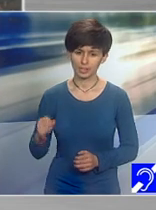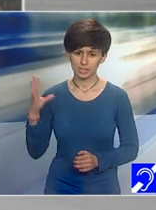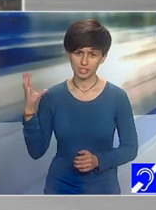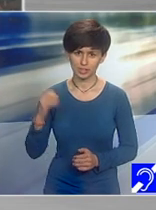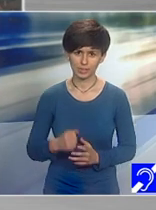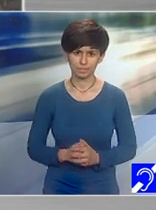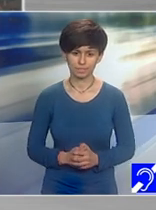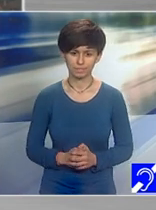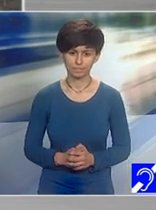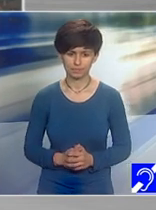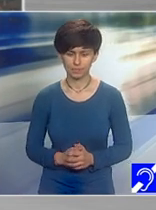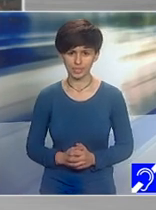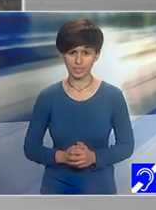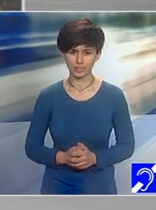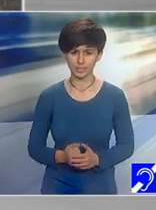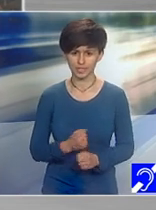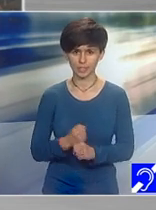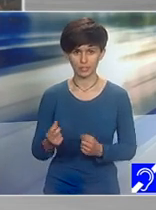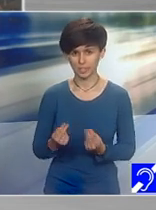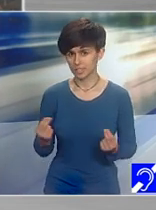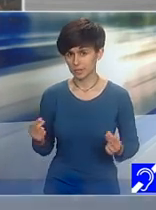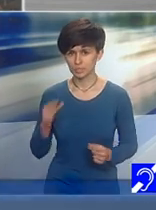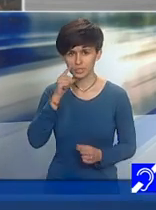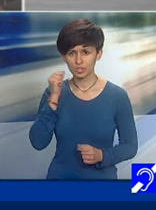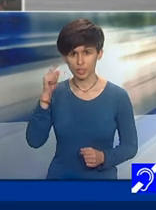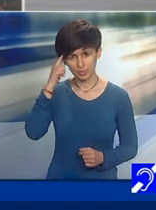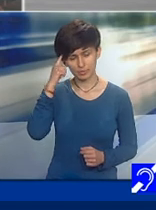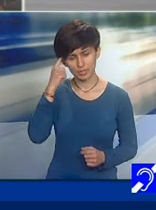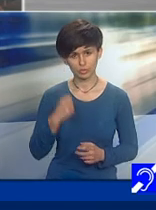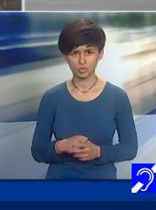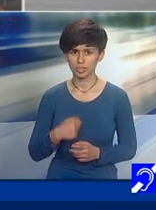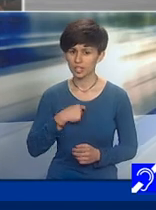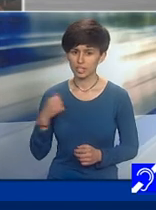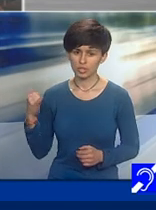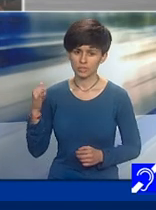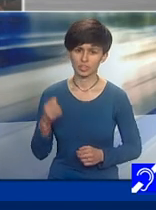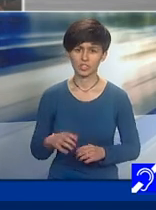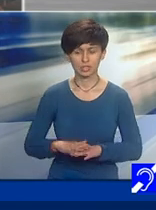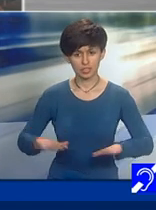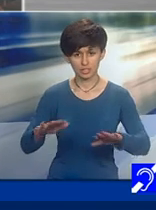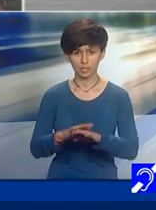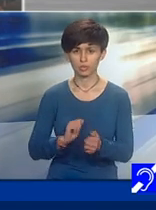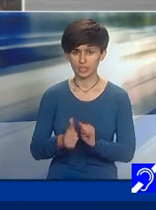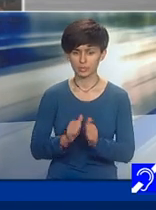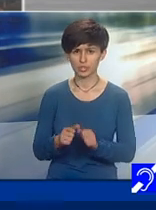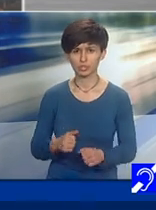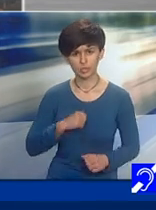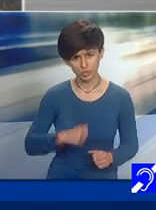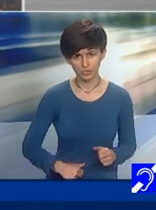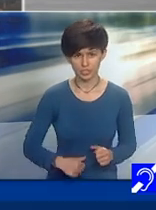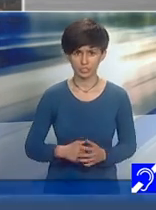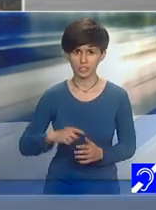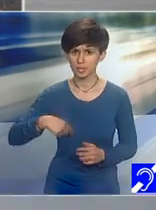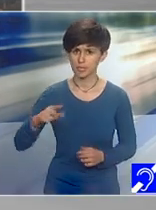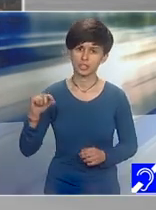telespectatorilor. Foarte multă lume mă cunoaște, vin din lumea sportului profesionist, peste 20 de ani